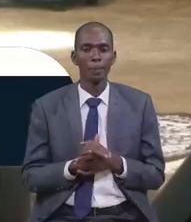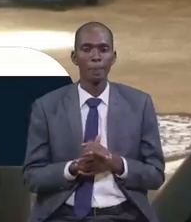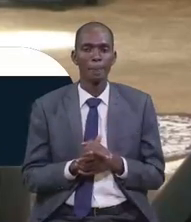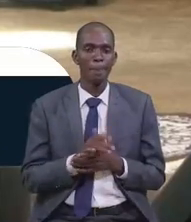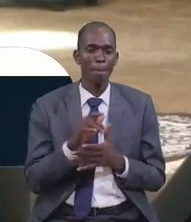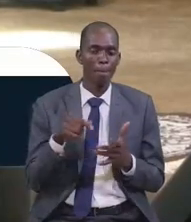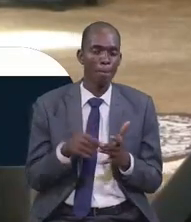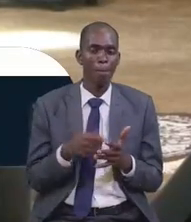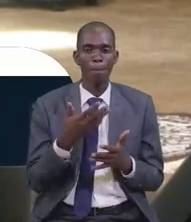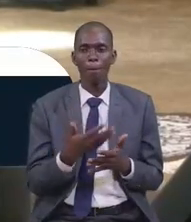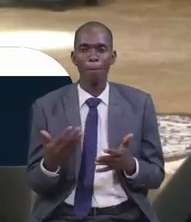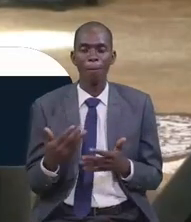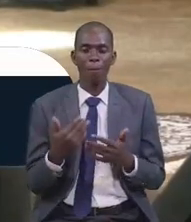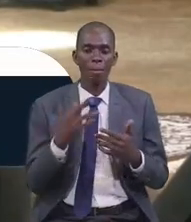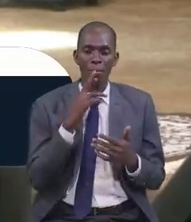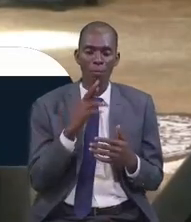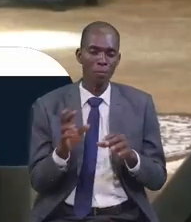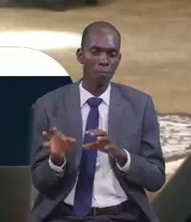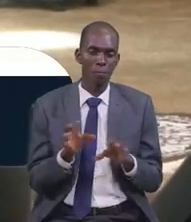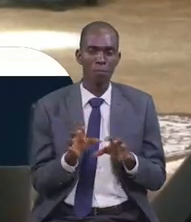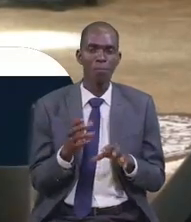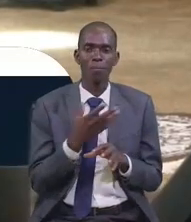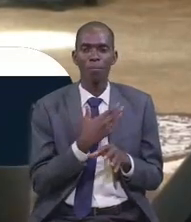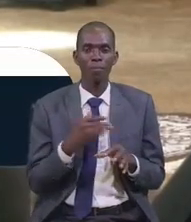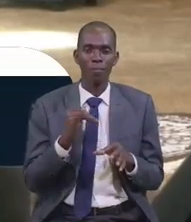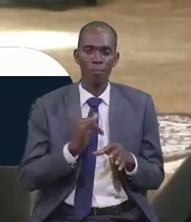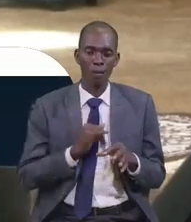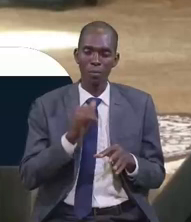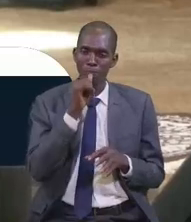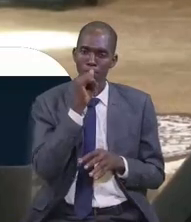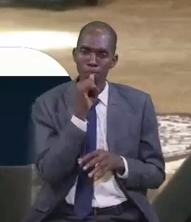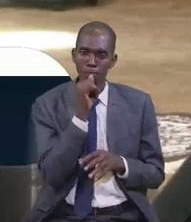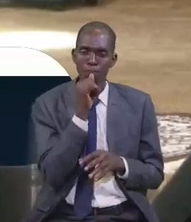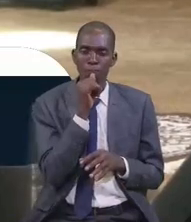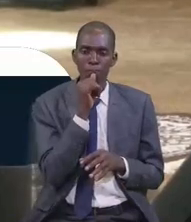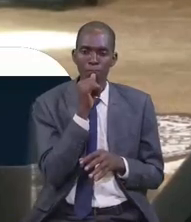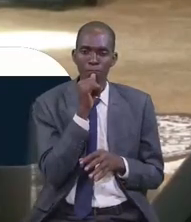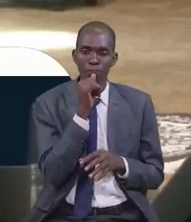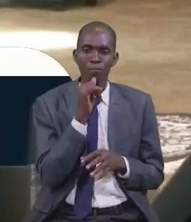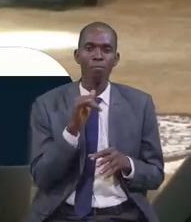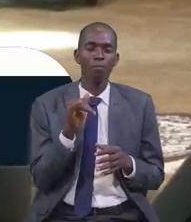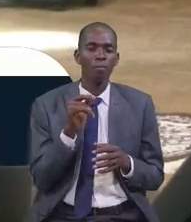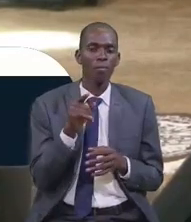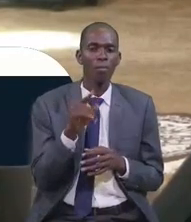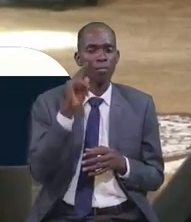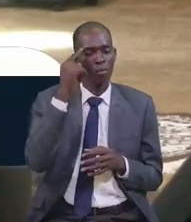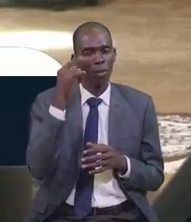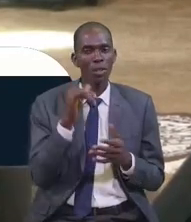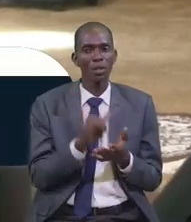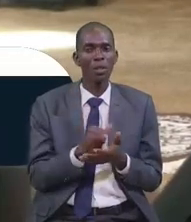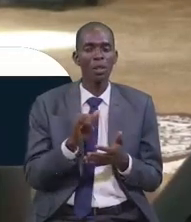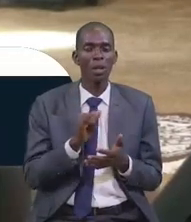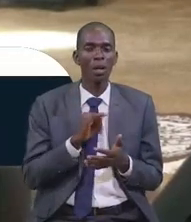Voilà ce que tu as fait. Et je me suis tué. Tu t'es imaginé que je